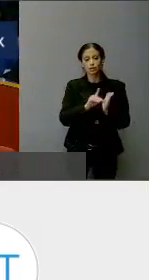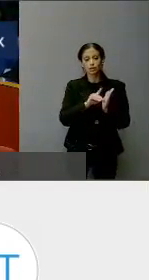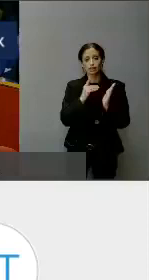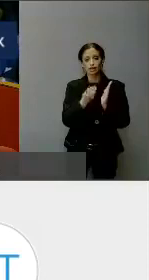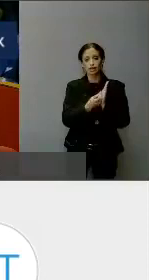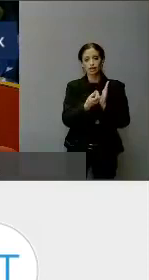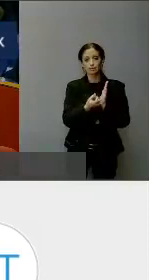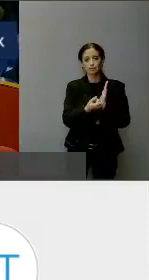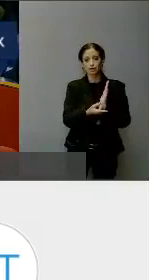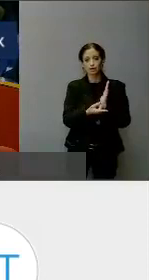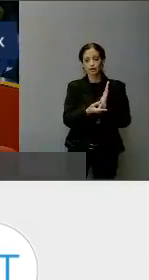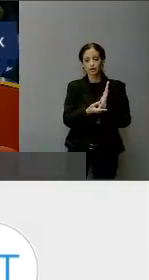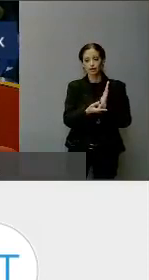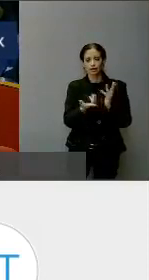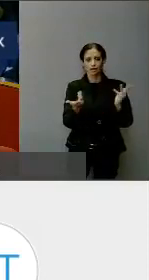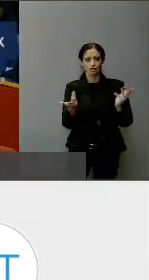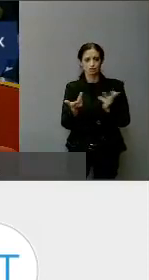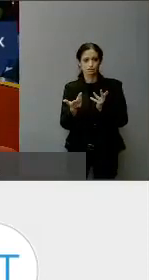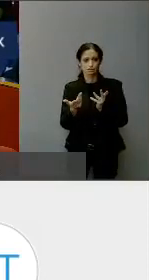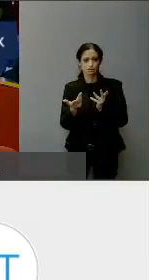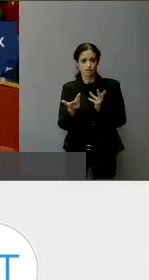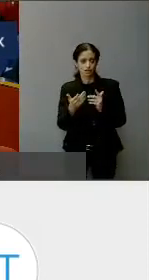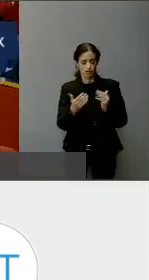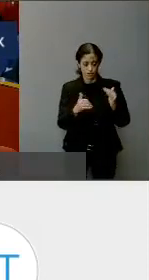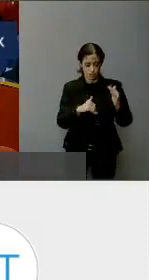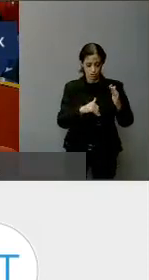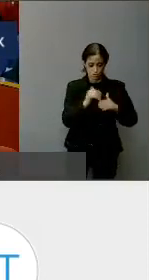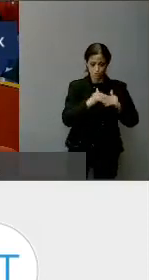sì costruire ulteriori case